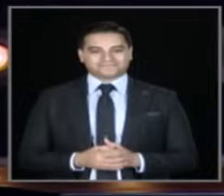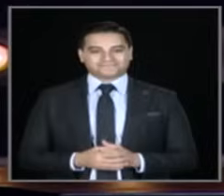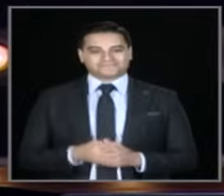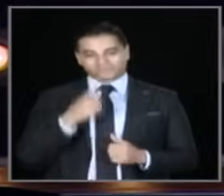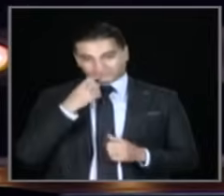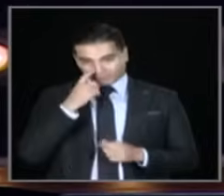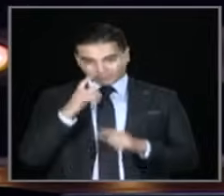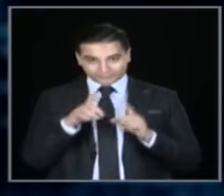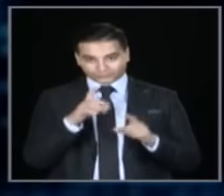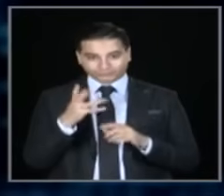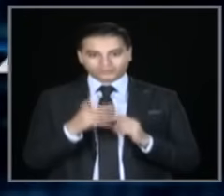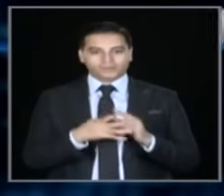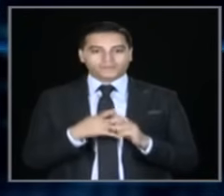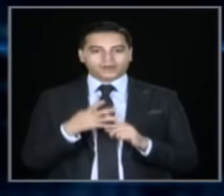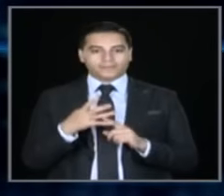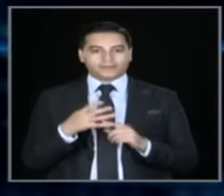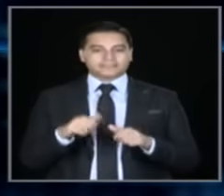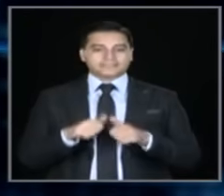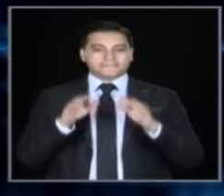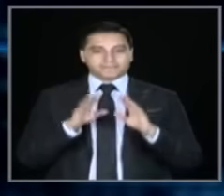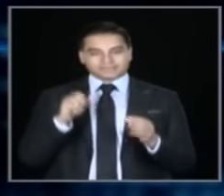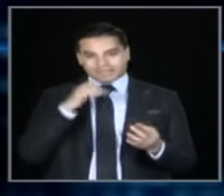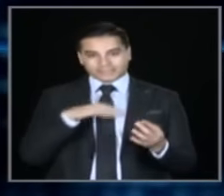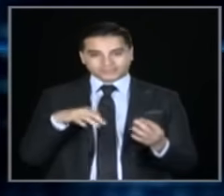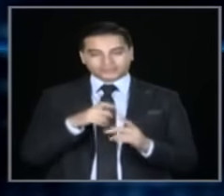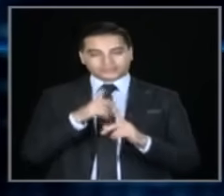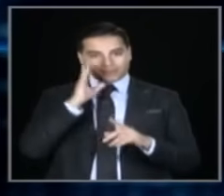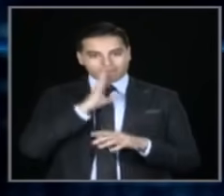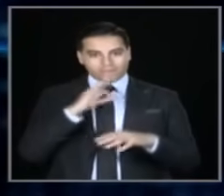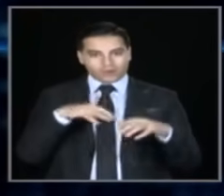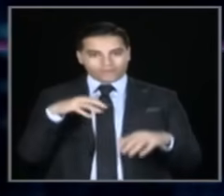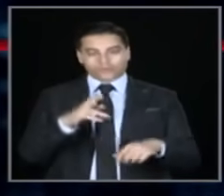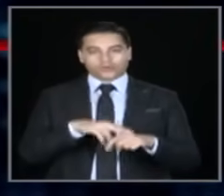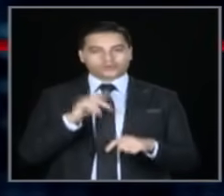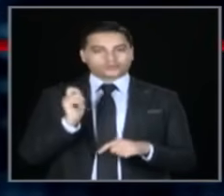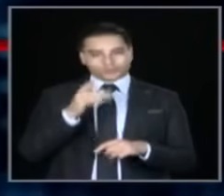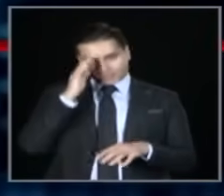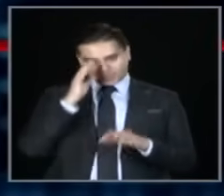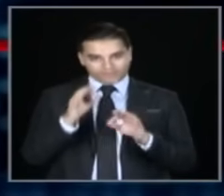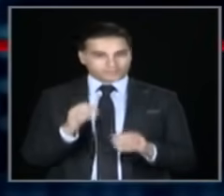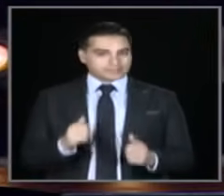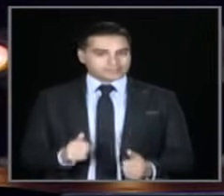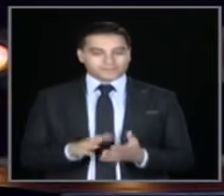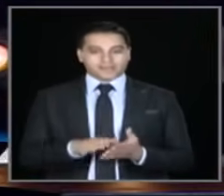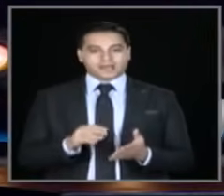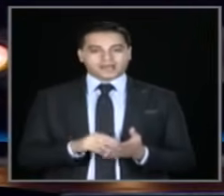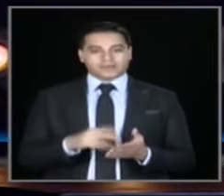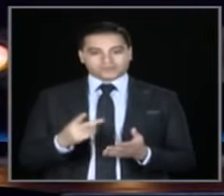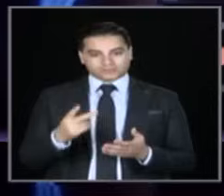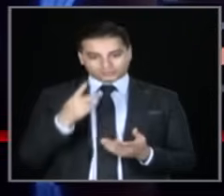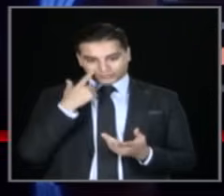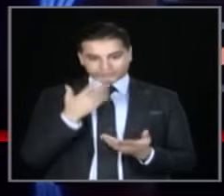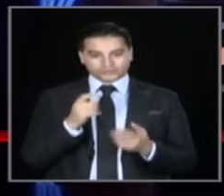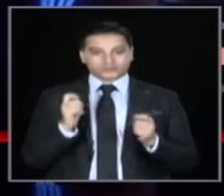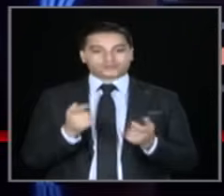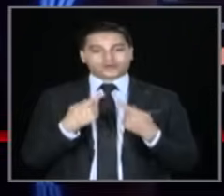فقرة الفنون أربع أسئلة: سينما ومسرح، أغاني وموسيقى، لوحات ومعالم، وسرعة البديهة. هنعتمد على